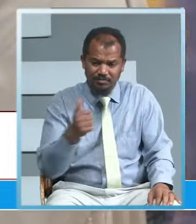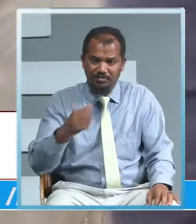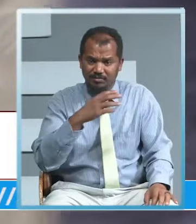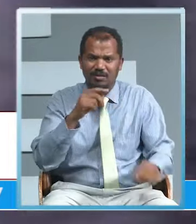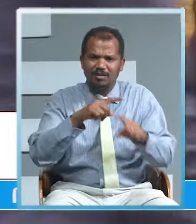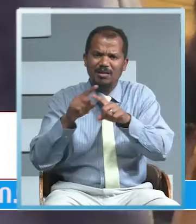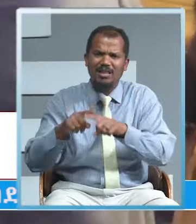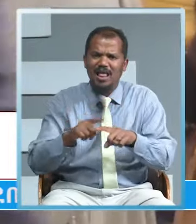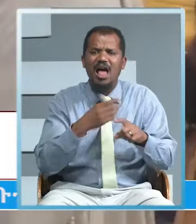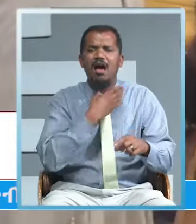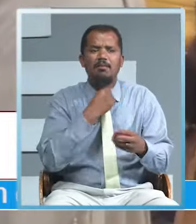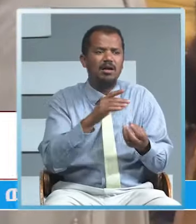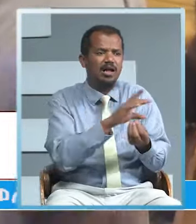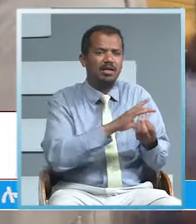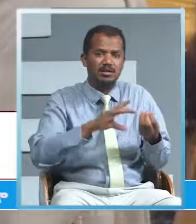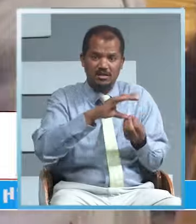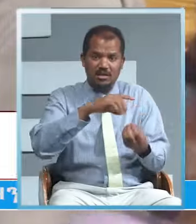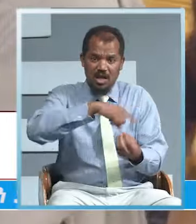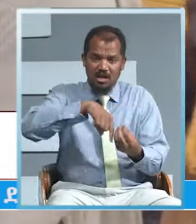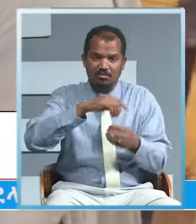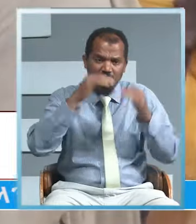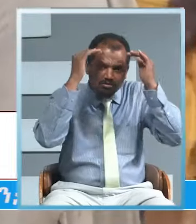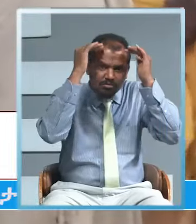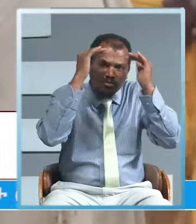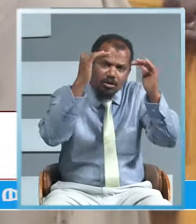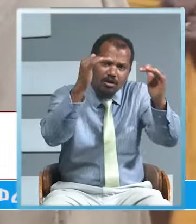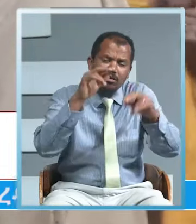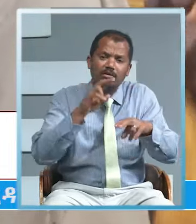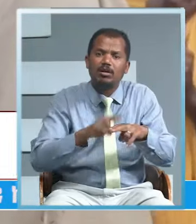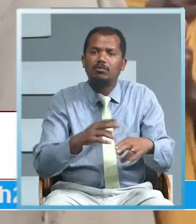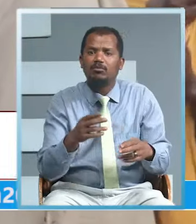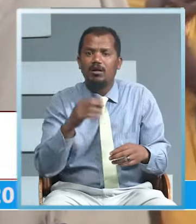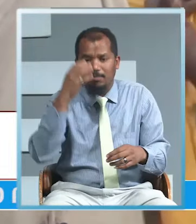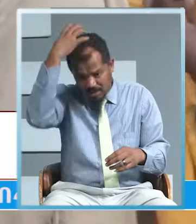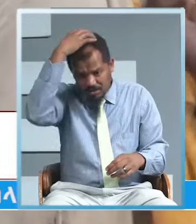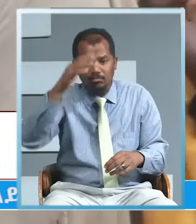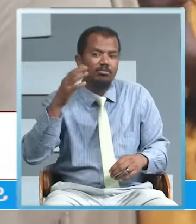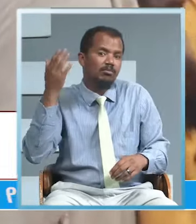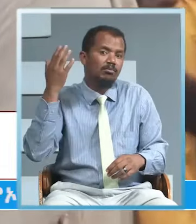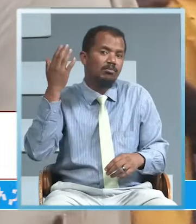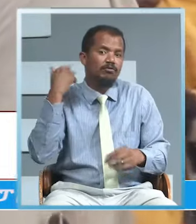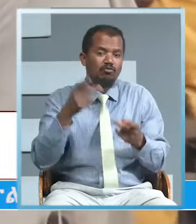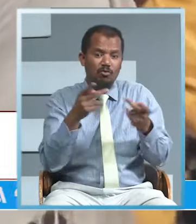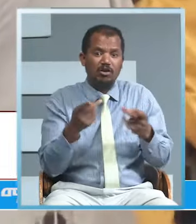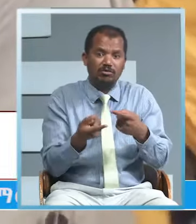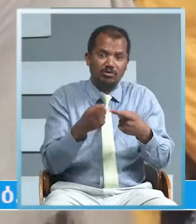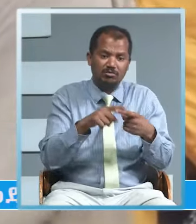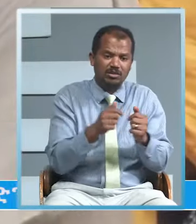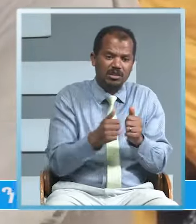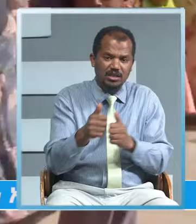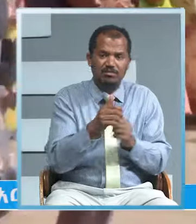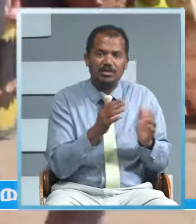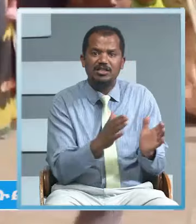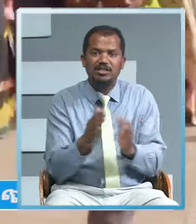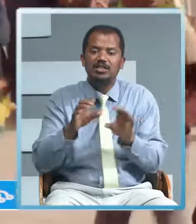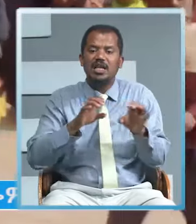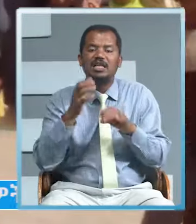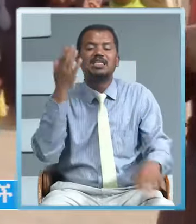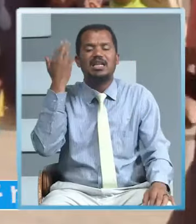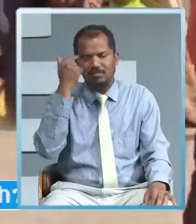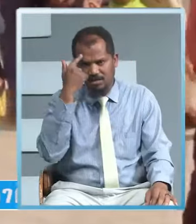አበባና በተለያዩ የአማራ ክልል አካባቢዎች ተጠልለው ቆይተዋል። መንግስትም ወደ ቀድሞ መኖሪያቸው እንዲመለሱ ቅድመ ዝግጅት ሲያደርግ